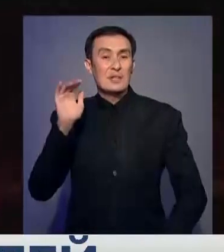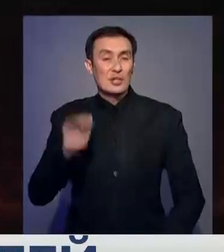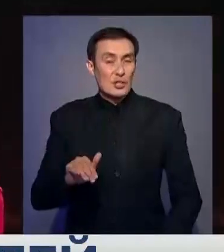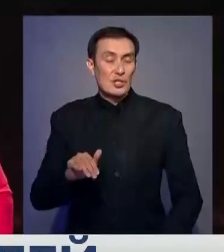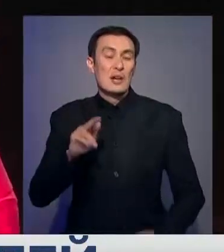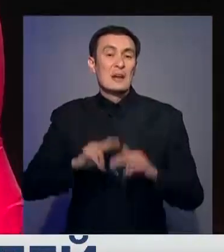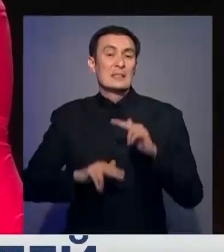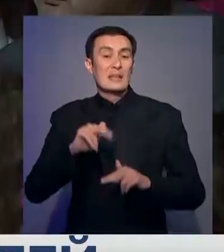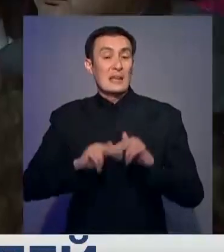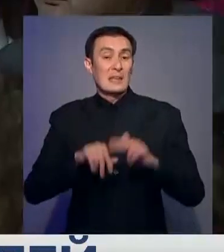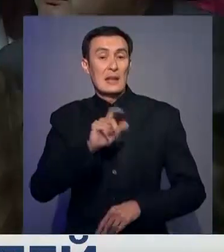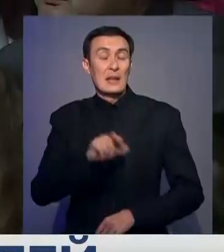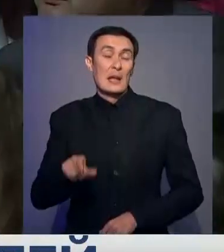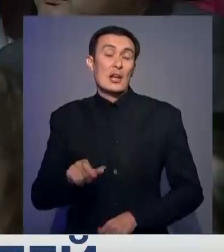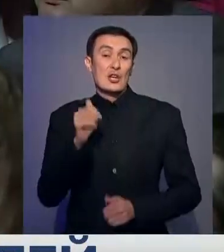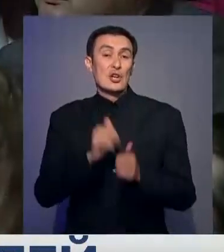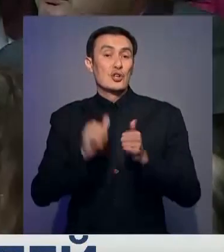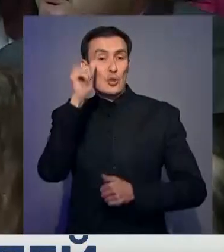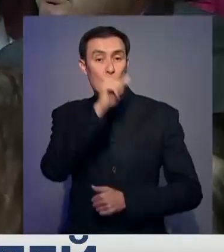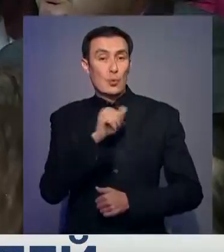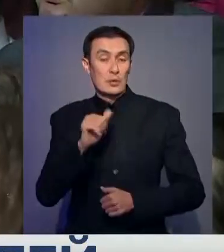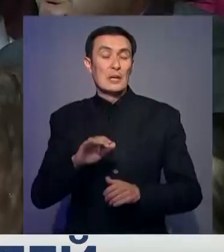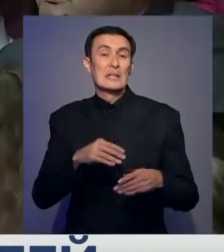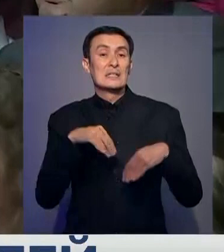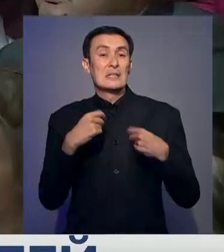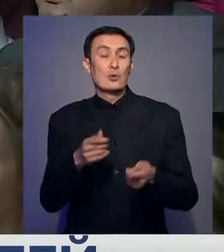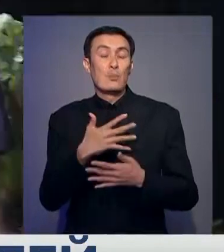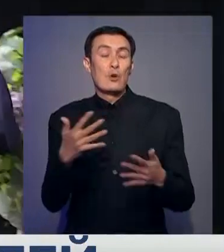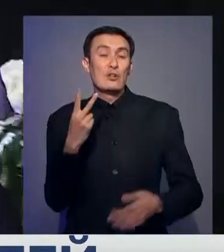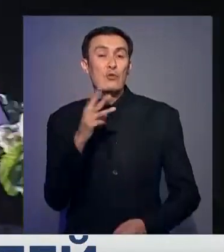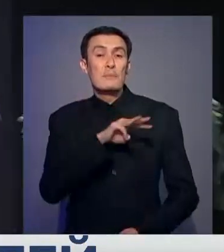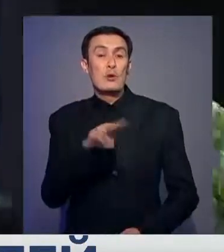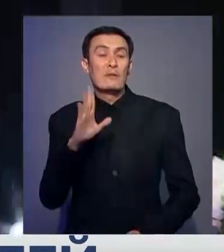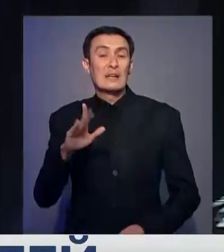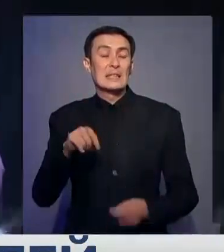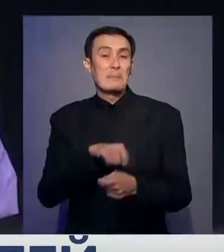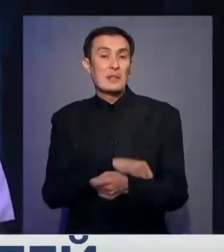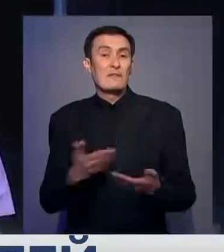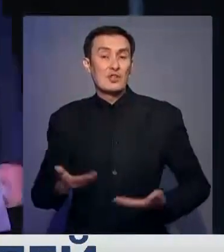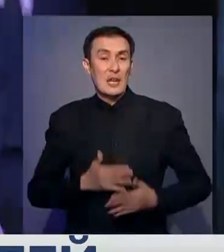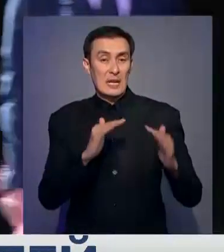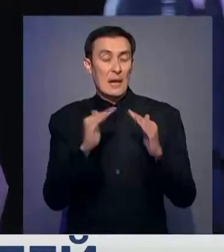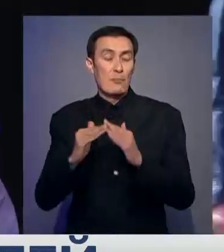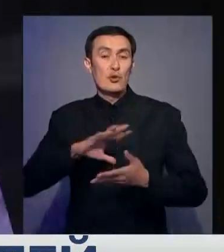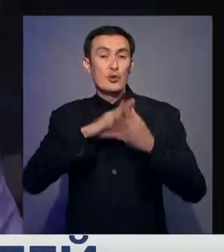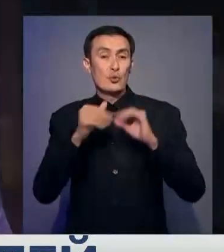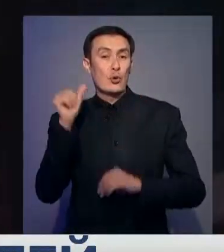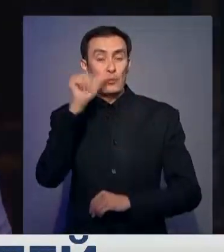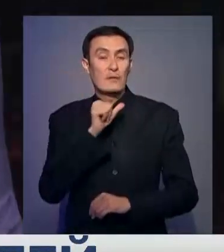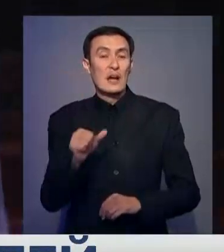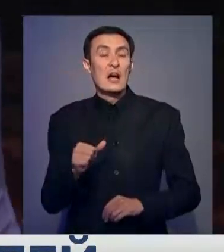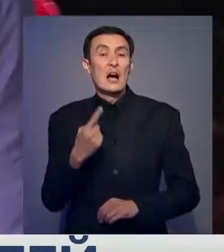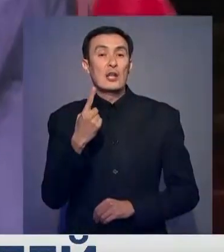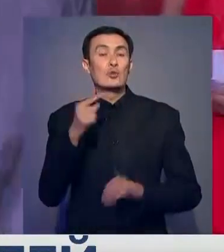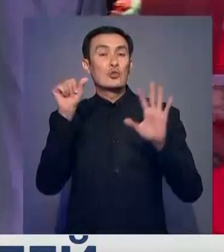65 тысяч строителей. Ежегодно сдают более 2 миллионов квадратных метров жилья, что по итогам прошлого года составило